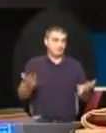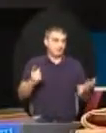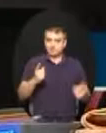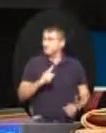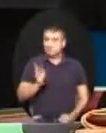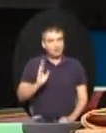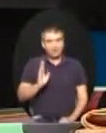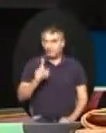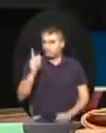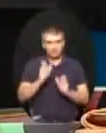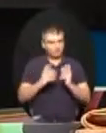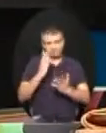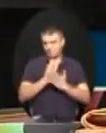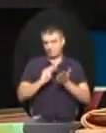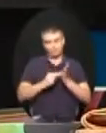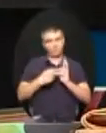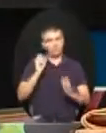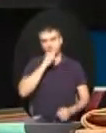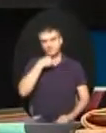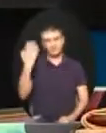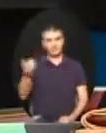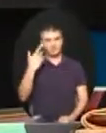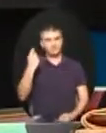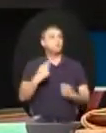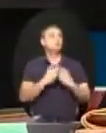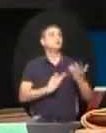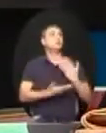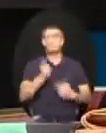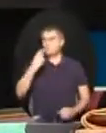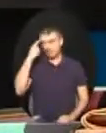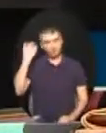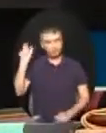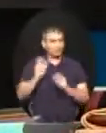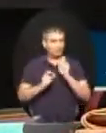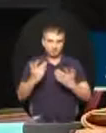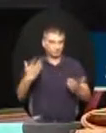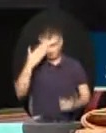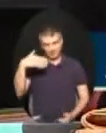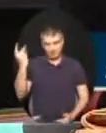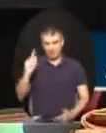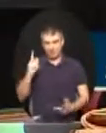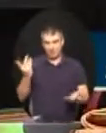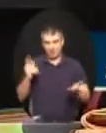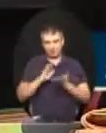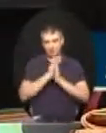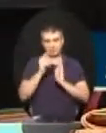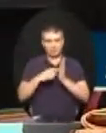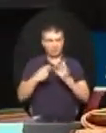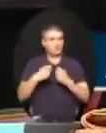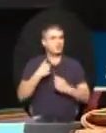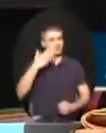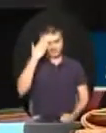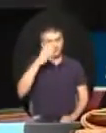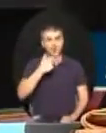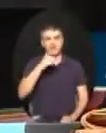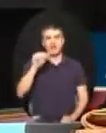זה אומר לא, ככה. לא, זה אנשים כבר כן, פוליטיקאים ותיקים. הזה, השיתוף, אבל השיתוף, העמדות כן. של האנשים הם לא מתחפות בגלל השיתוף. אני מכירה מה אומר אחמד